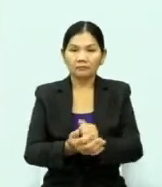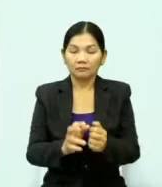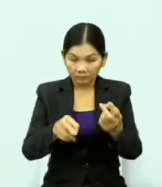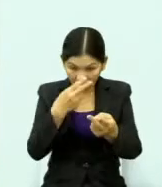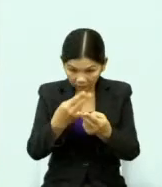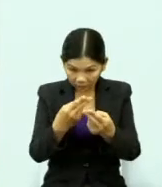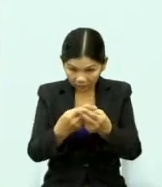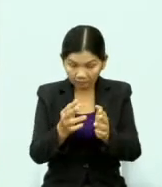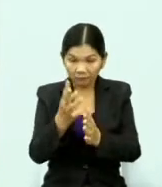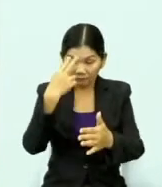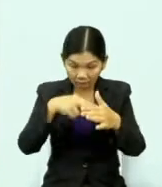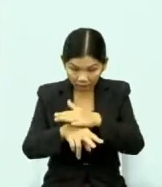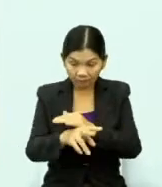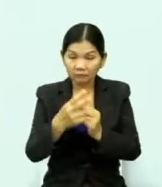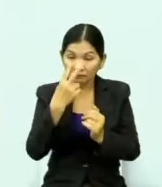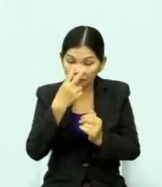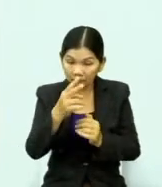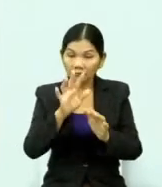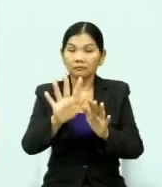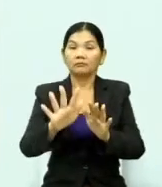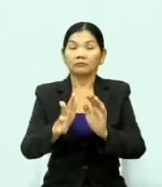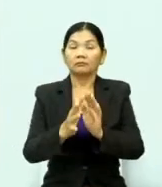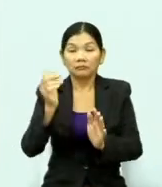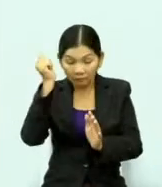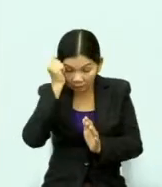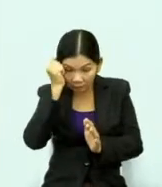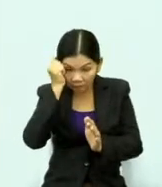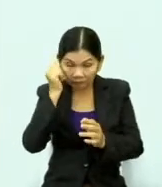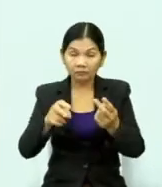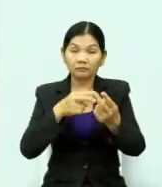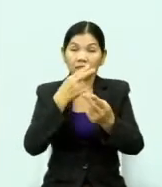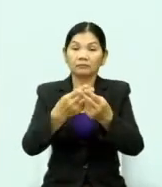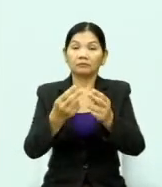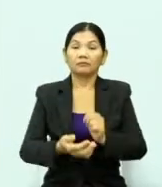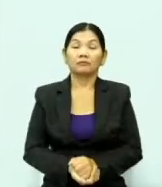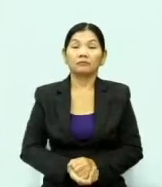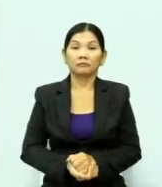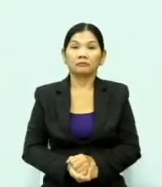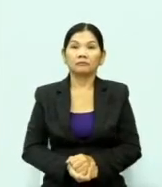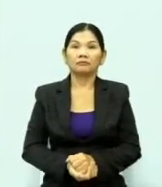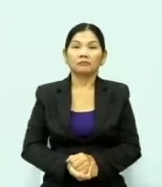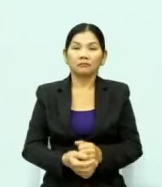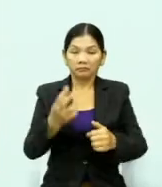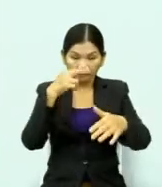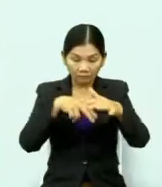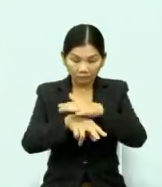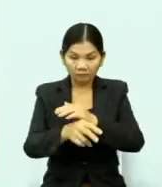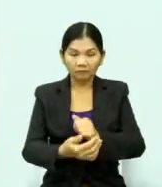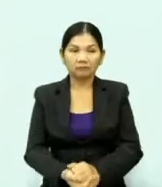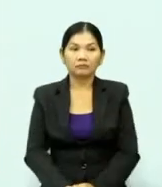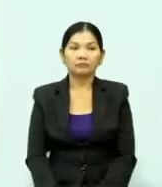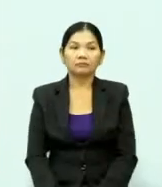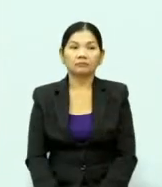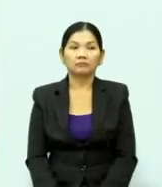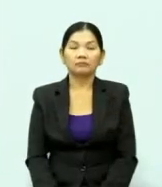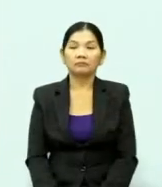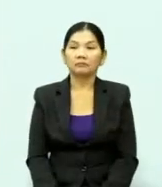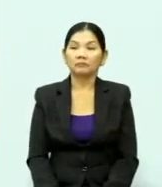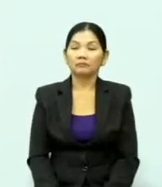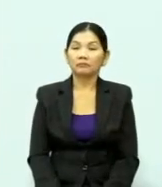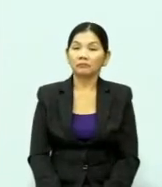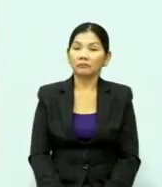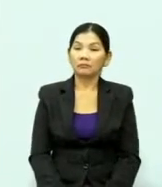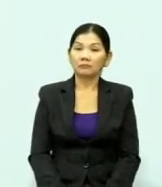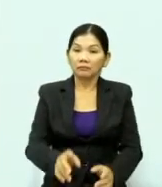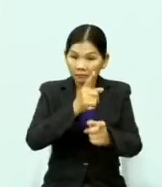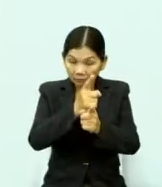mà vinh tê đại con mình toàn ăn mà nhớ con này chăm chìm lời đọc bài con nhé đại nè cô ai con tự tí chà con chà